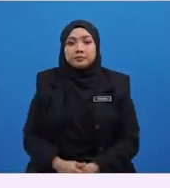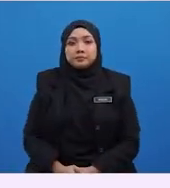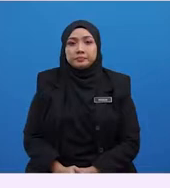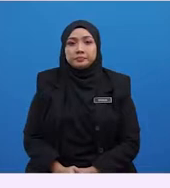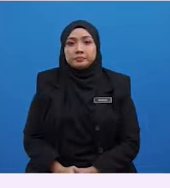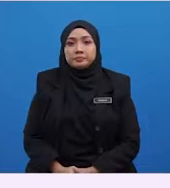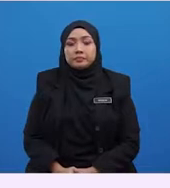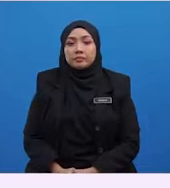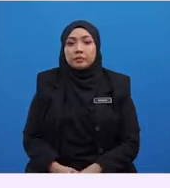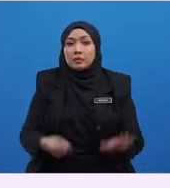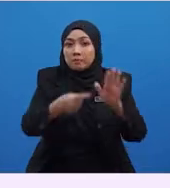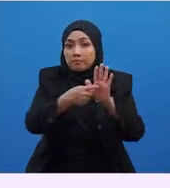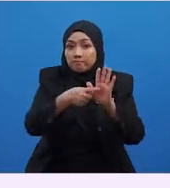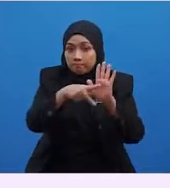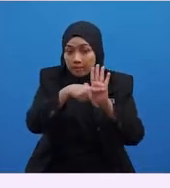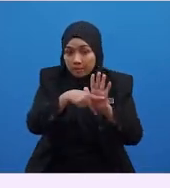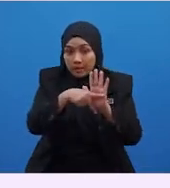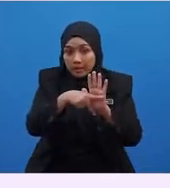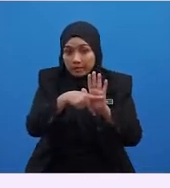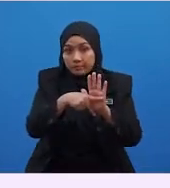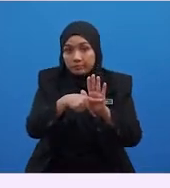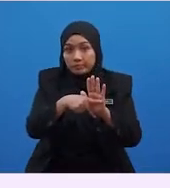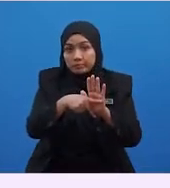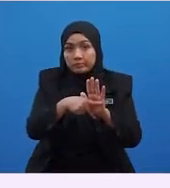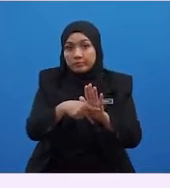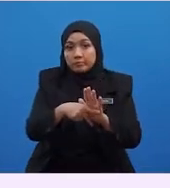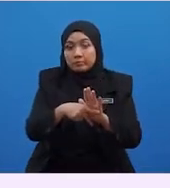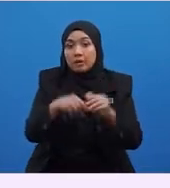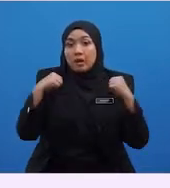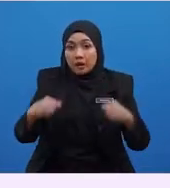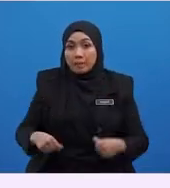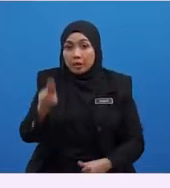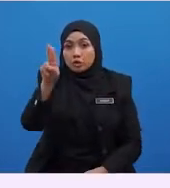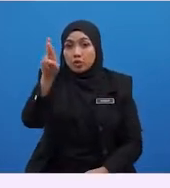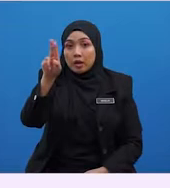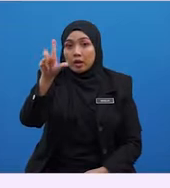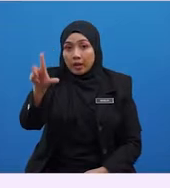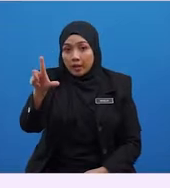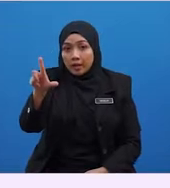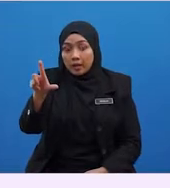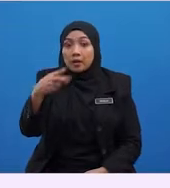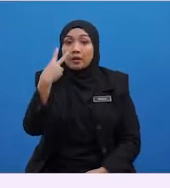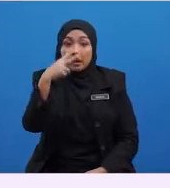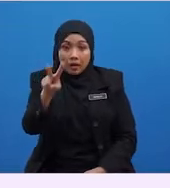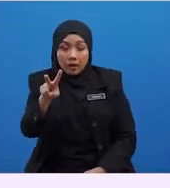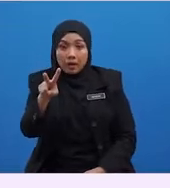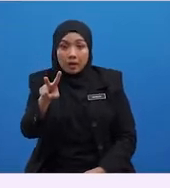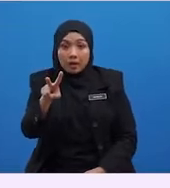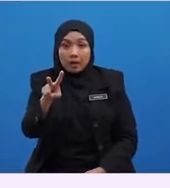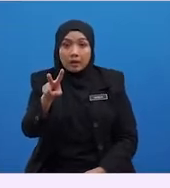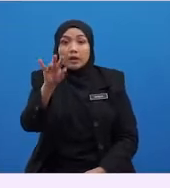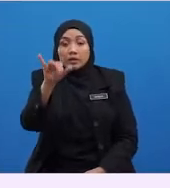Paparan halaman carian seperti ini akan dihasilkan. Sekarang, lihat paparan yang